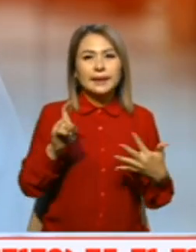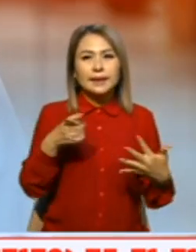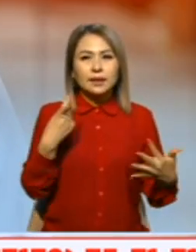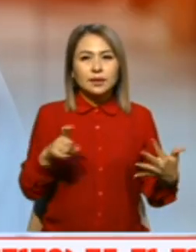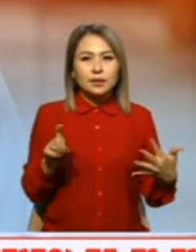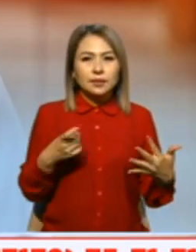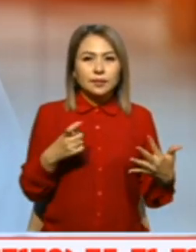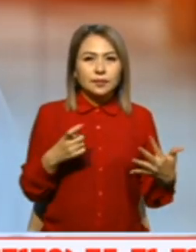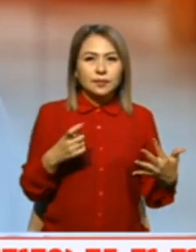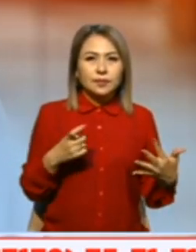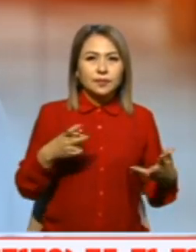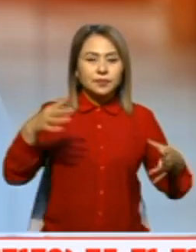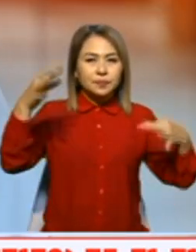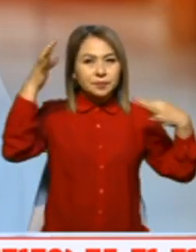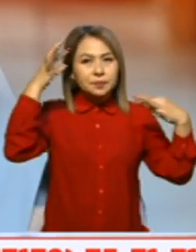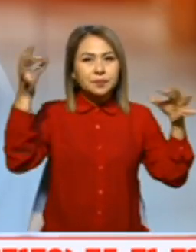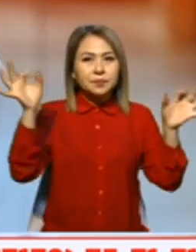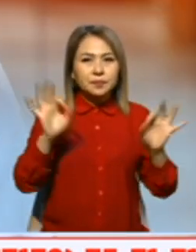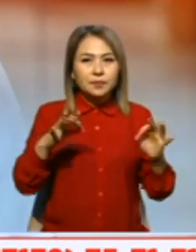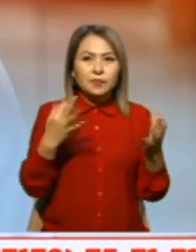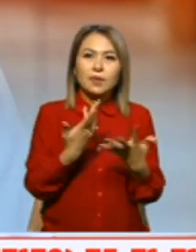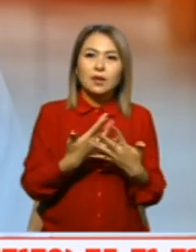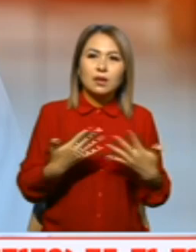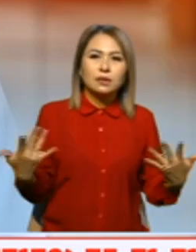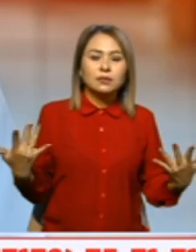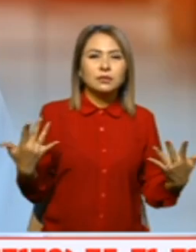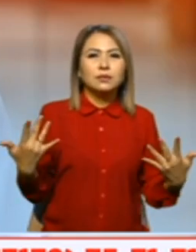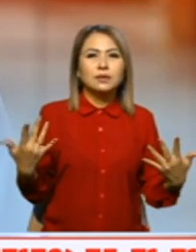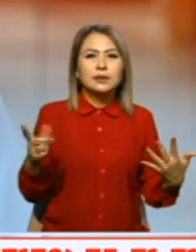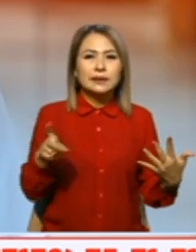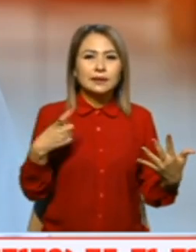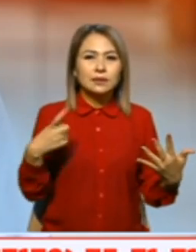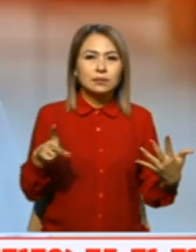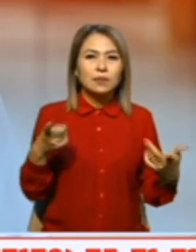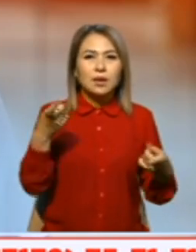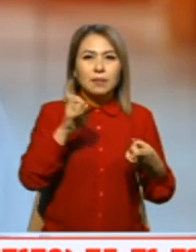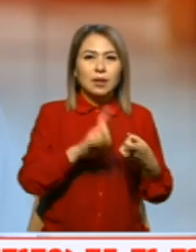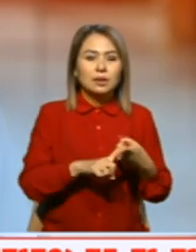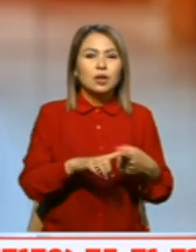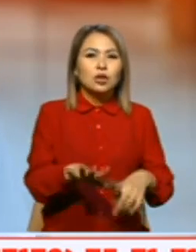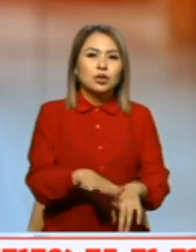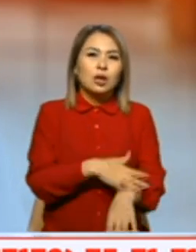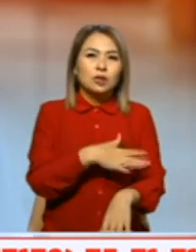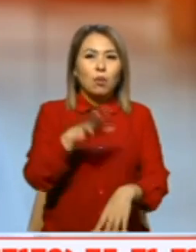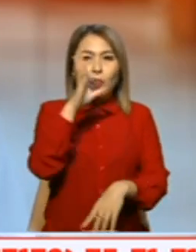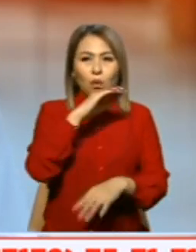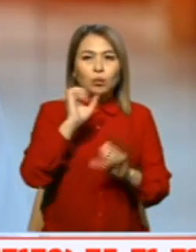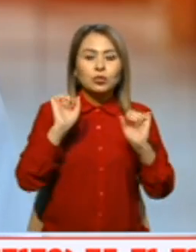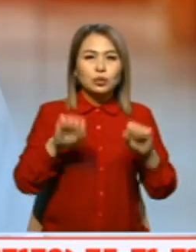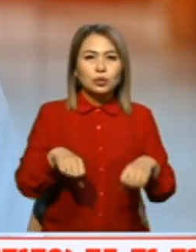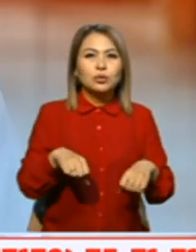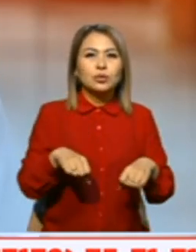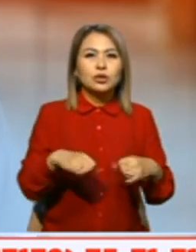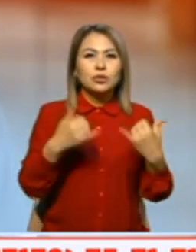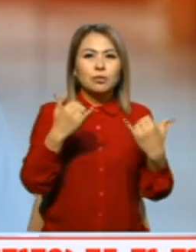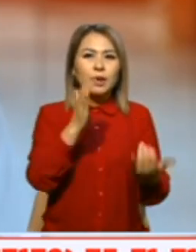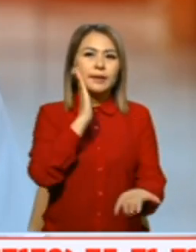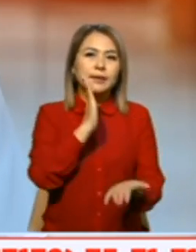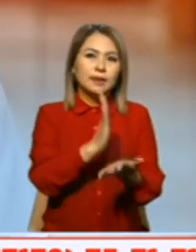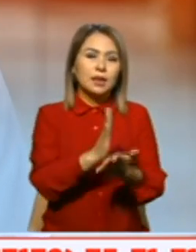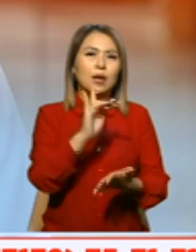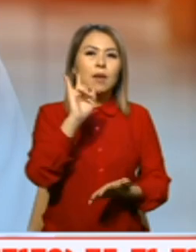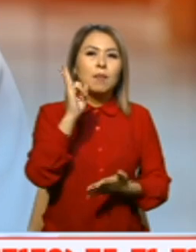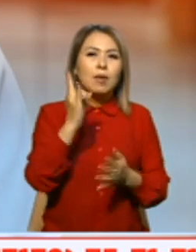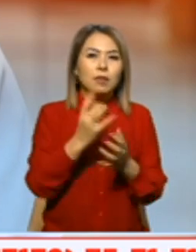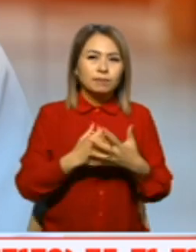бір жаңағы шаш бояу сияқты, иә, әртүрлі химикаттарменен байланыс ұзақта болуы керек. Өйткені бұл тікелей баланың